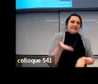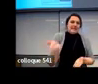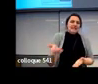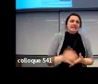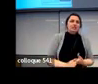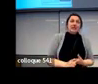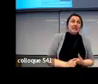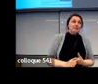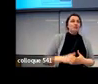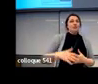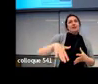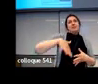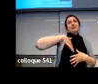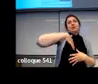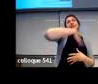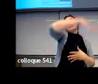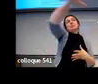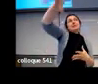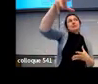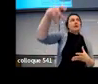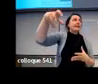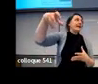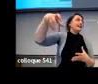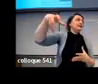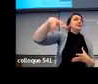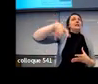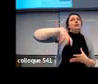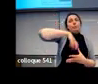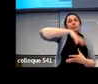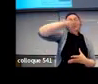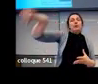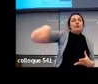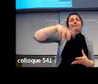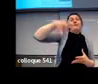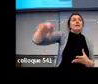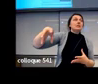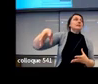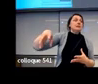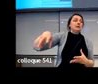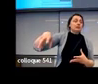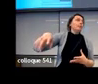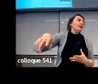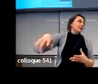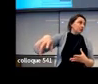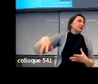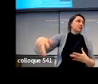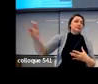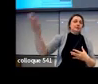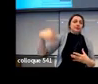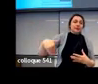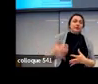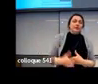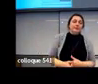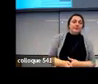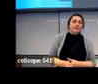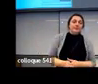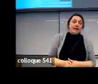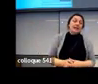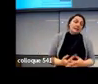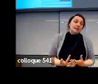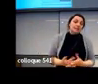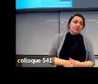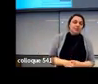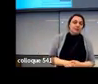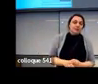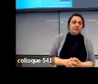mon quotidien à les gérer, mais je voyais bien que l'équipe éditoriale n'a pas à faire cet encadrement-là